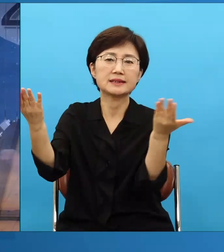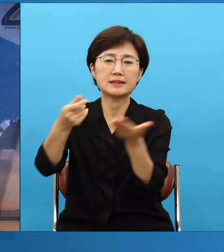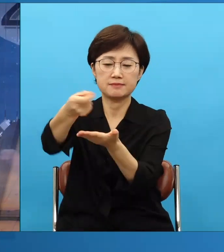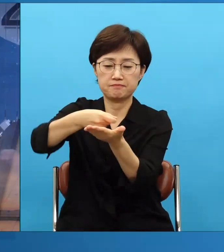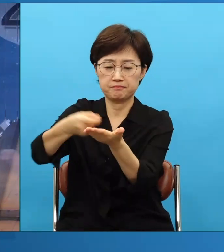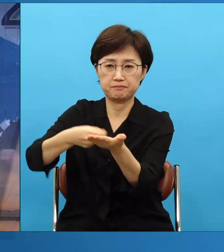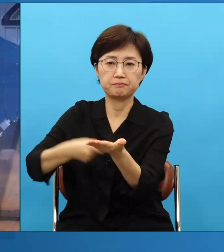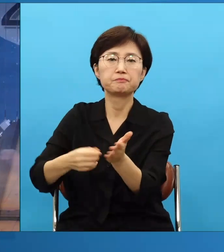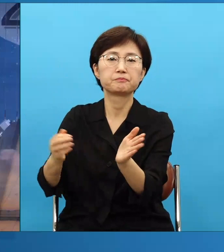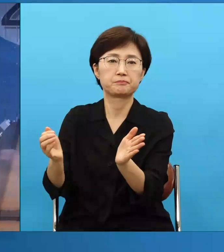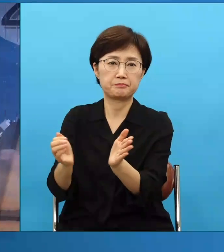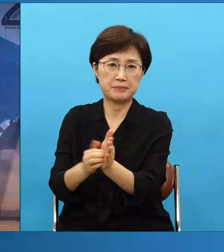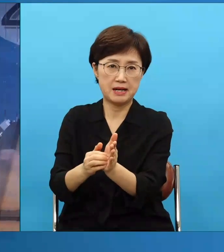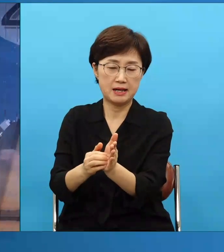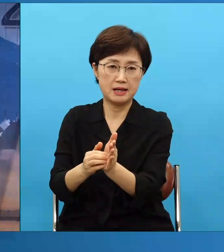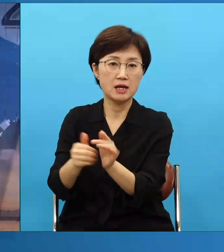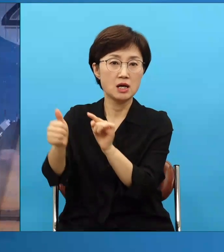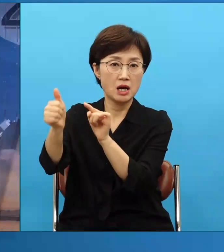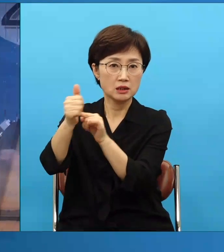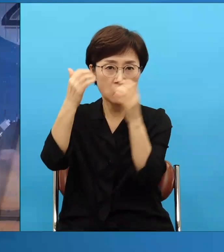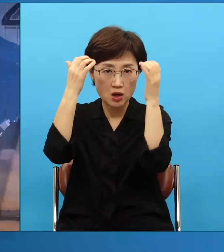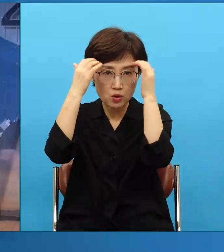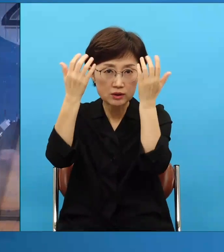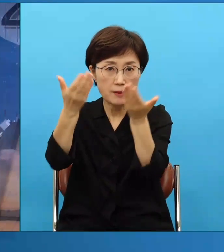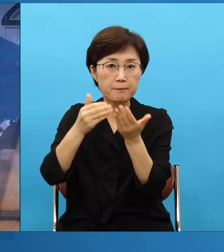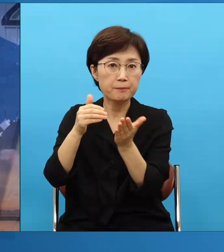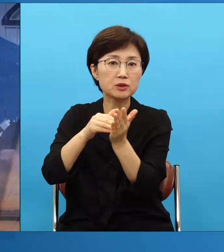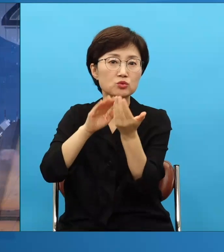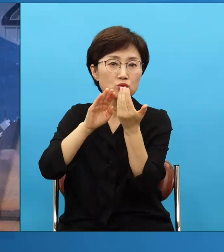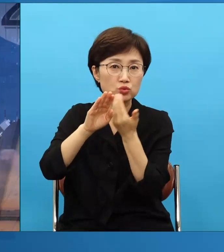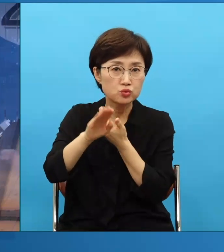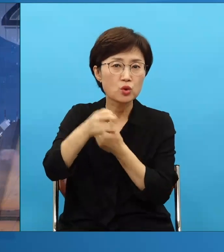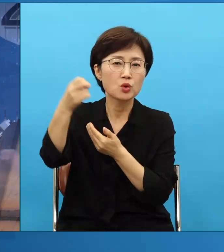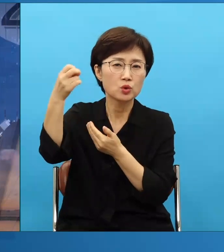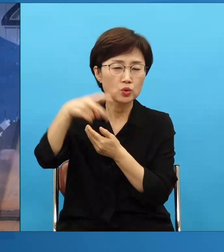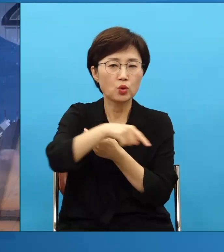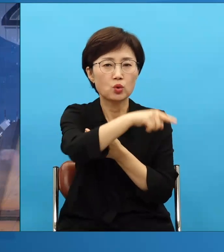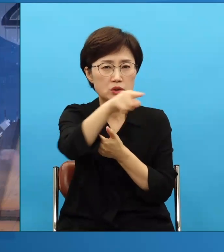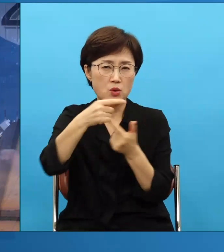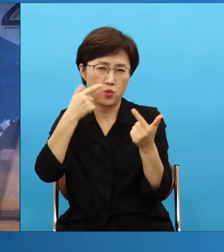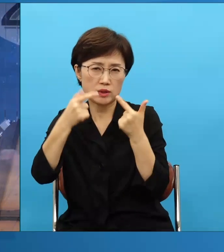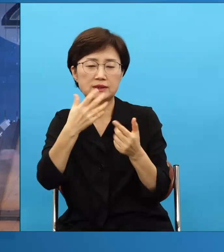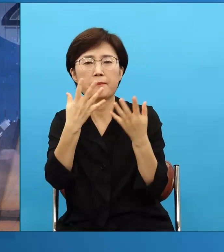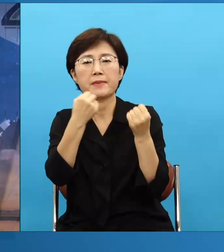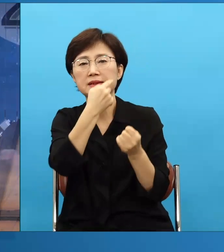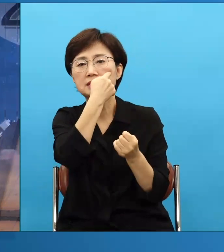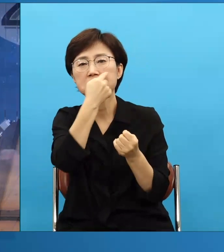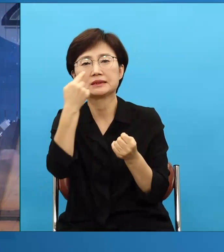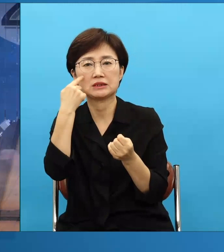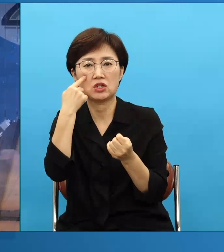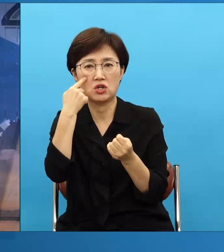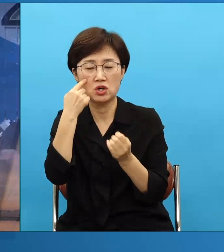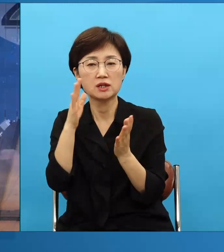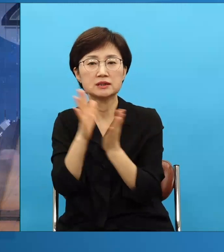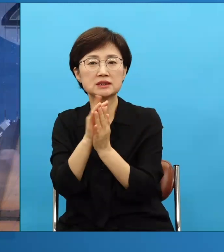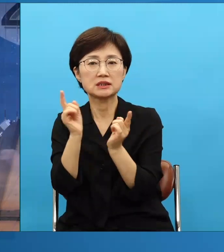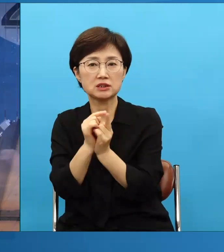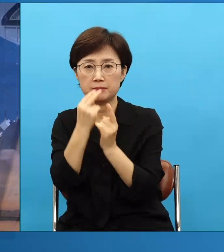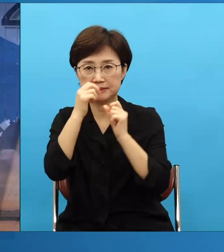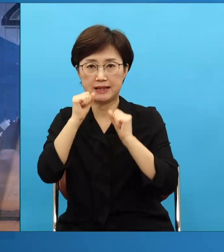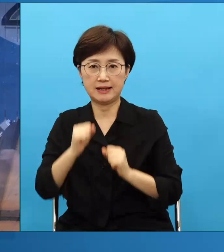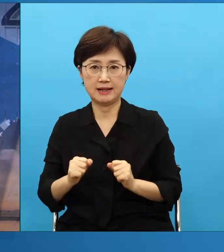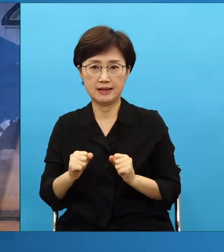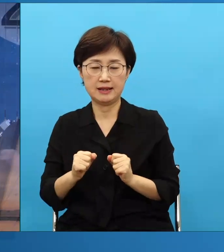성천하신 날까지의 일을 기록하였노라. 그가 고난받으신 후에 또한 그들의 확실한 많은